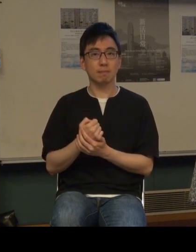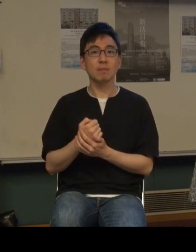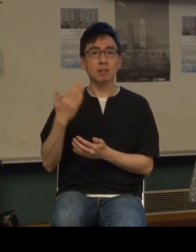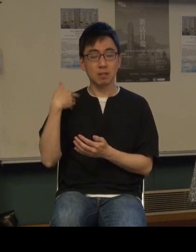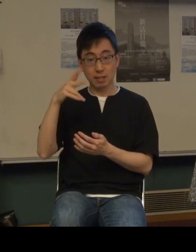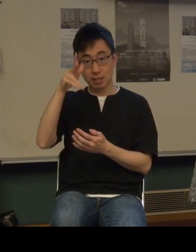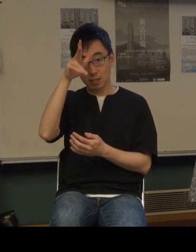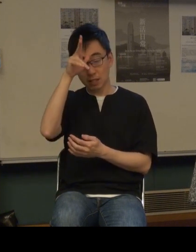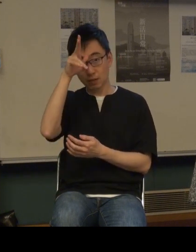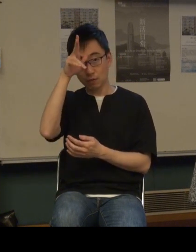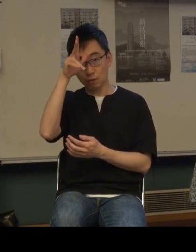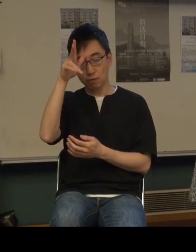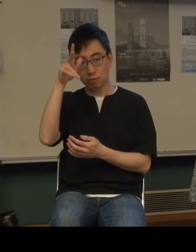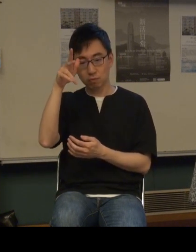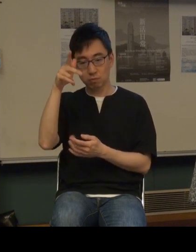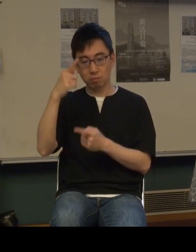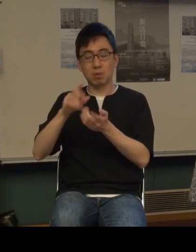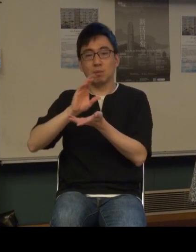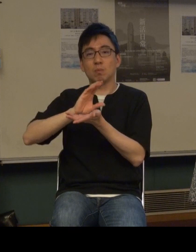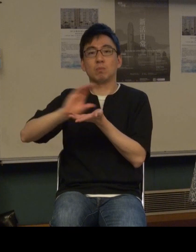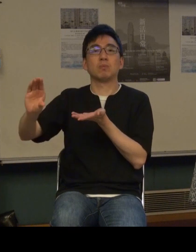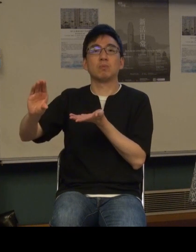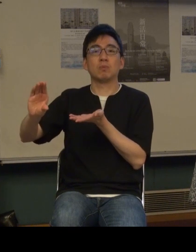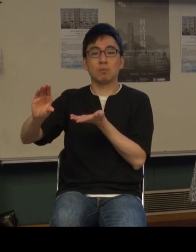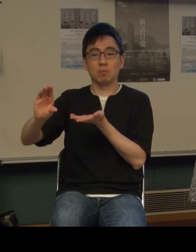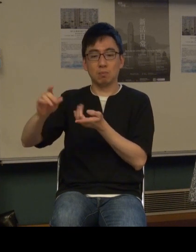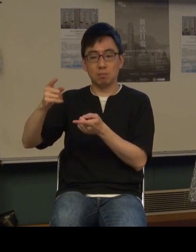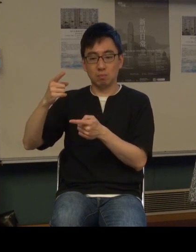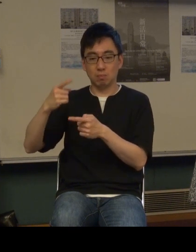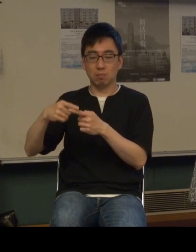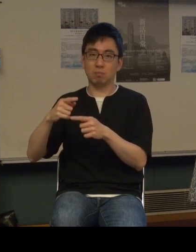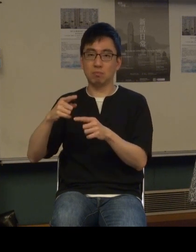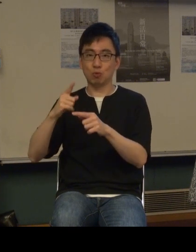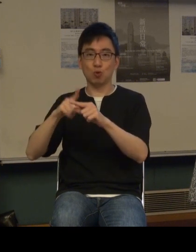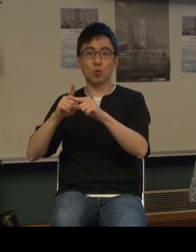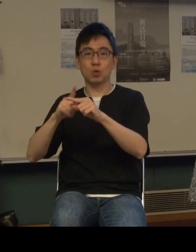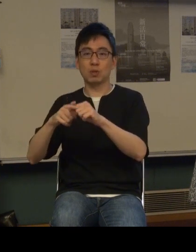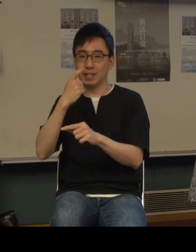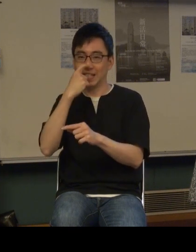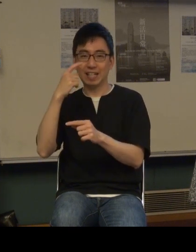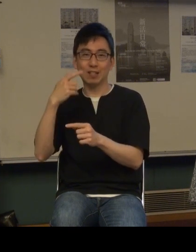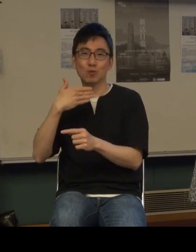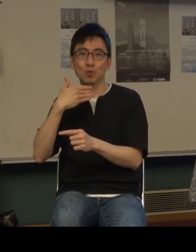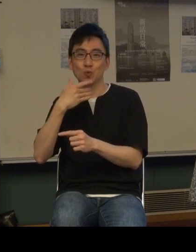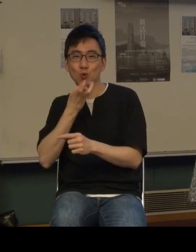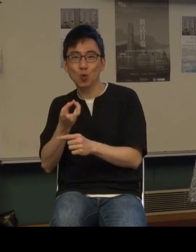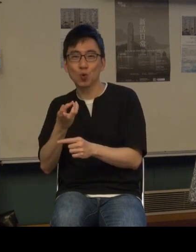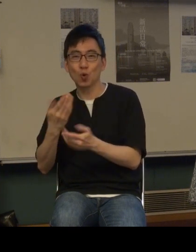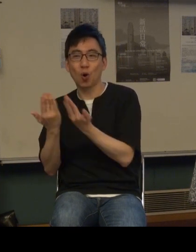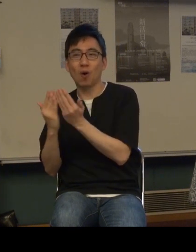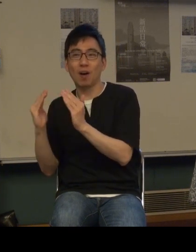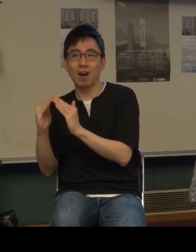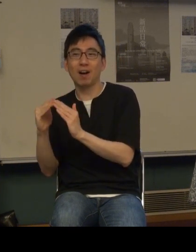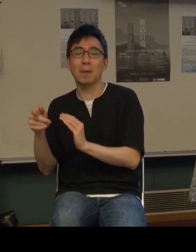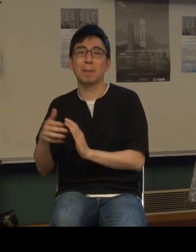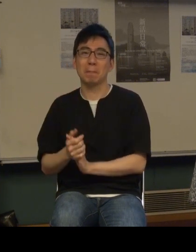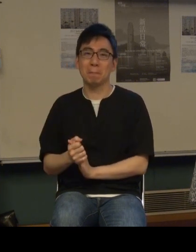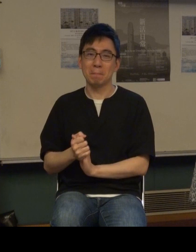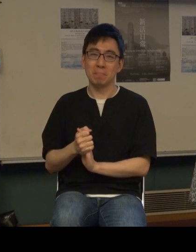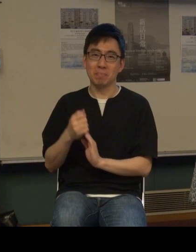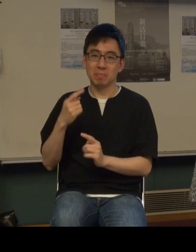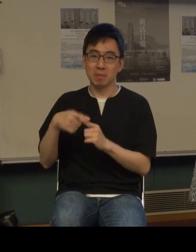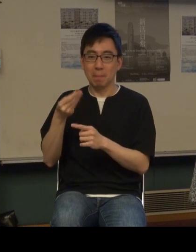政府咧就外判咗咧中央嬰童學校咧。俾咧呢個一間咧建築師樓嘅